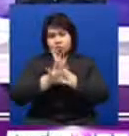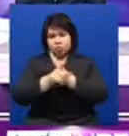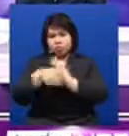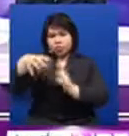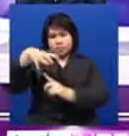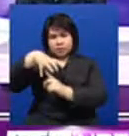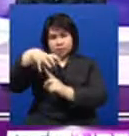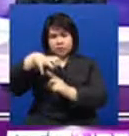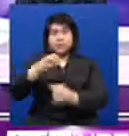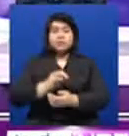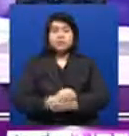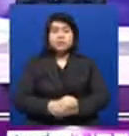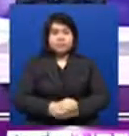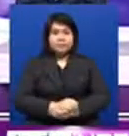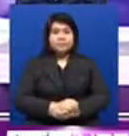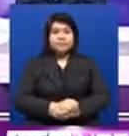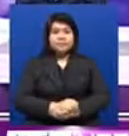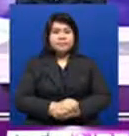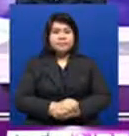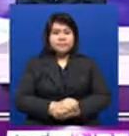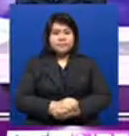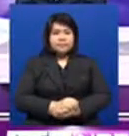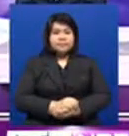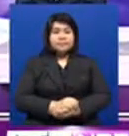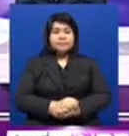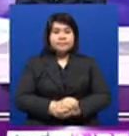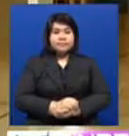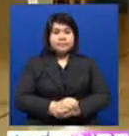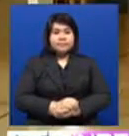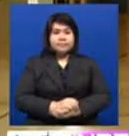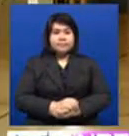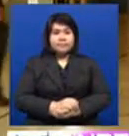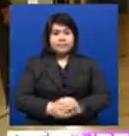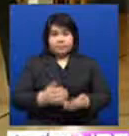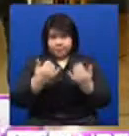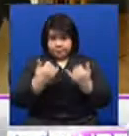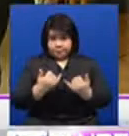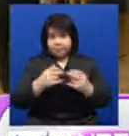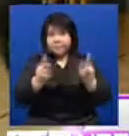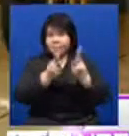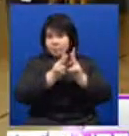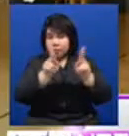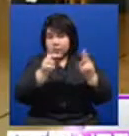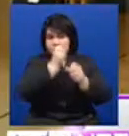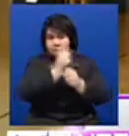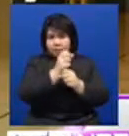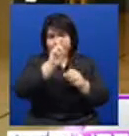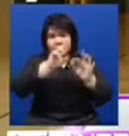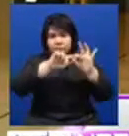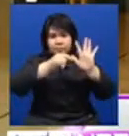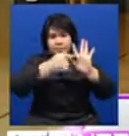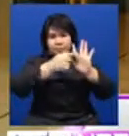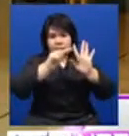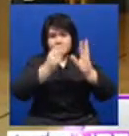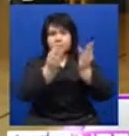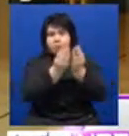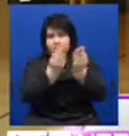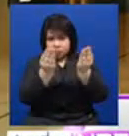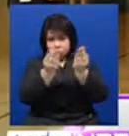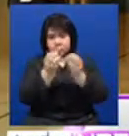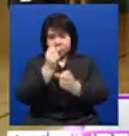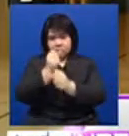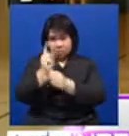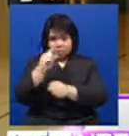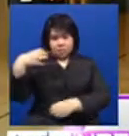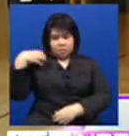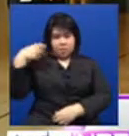ค่ะเชิญค่ะคุณวรพัฒน์ค่ะ คุณกรองแก้วคุณจันทิมาครับคณะกรรมการยกร่างรัฐธรรมนูญนะครับก็ได้กำหนดให้ปลัดกระทรว